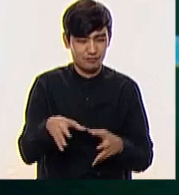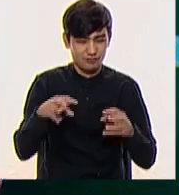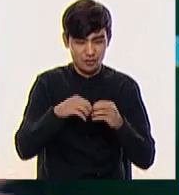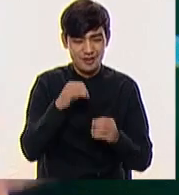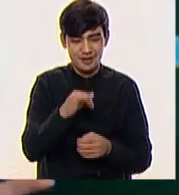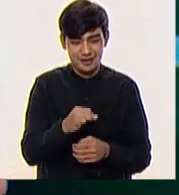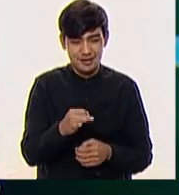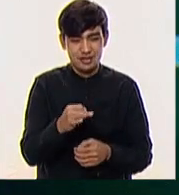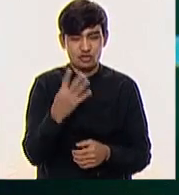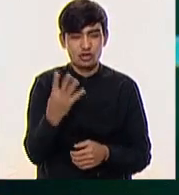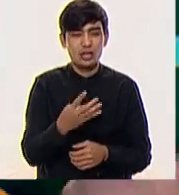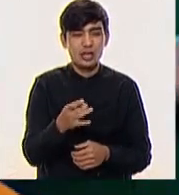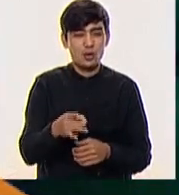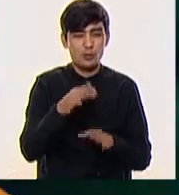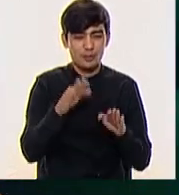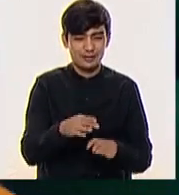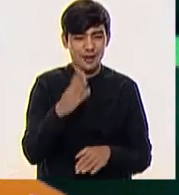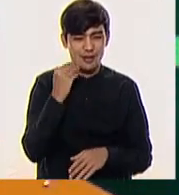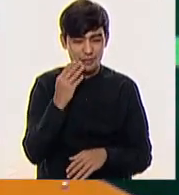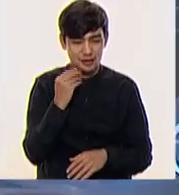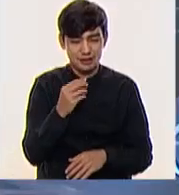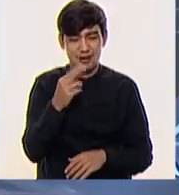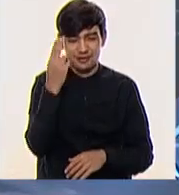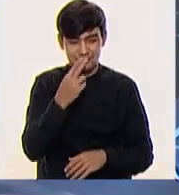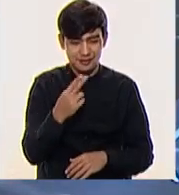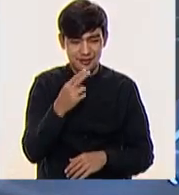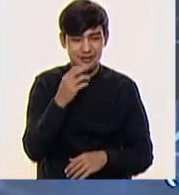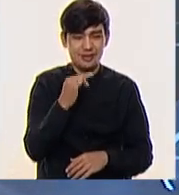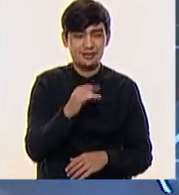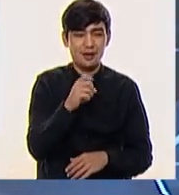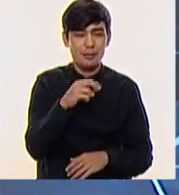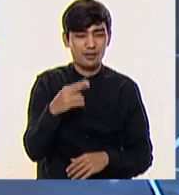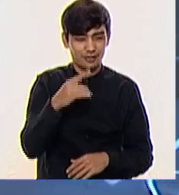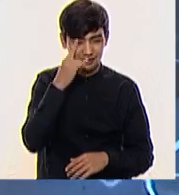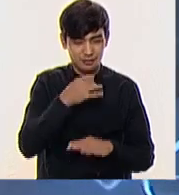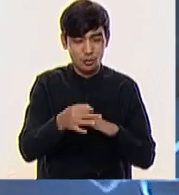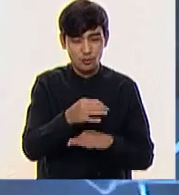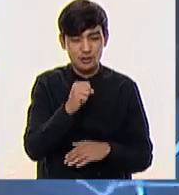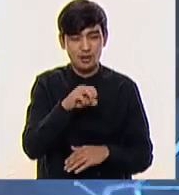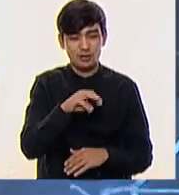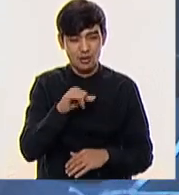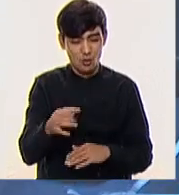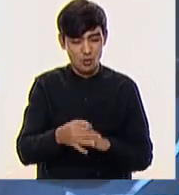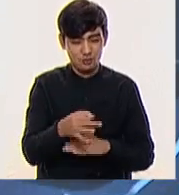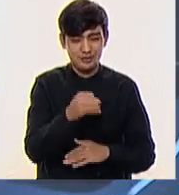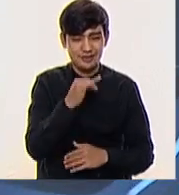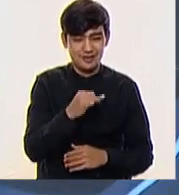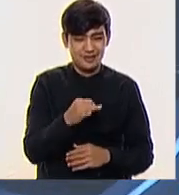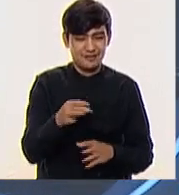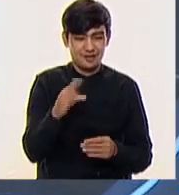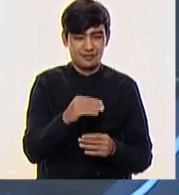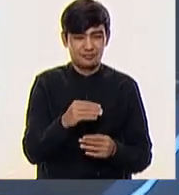Таким образом, уже в четырех регионах, это Алматы, Нур-Султан, Западно-Казахстанская область и Атырау, область,